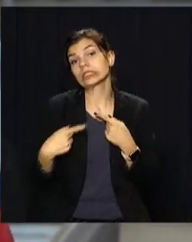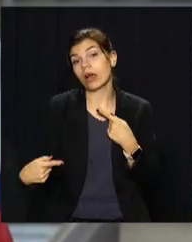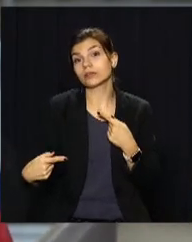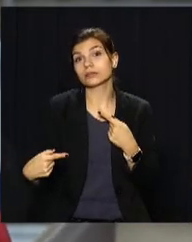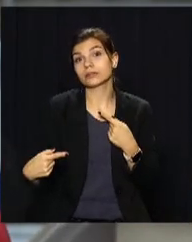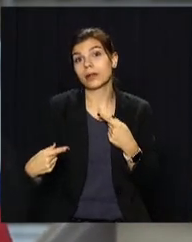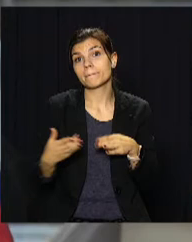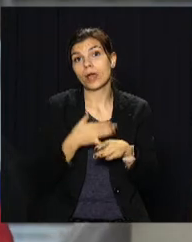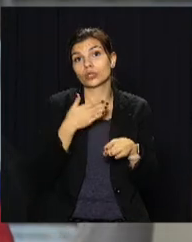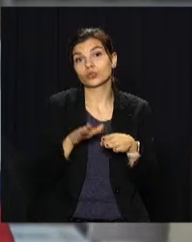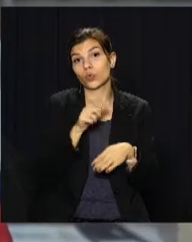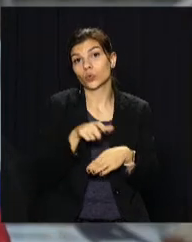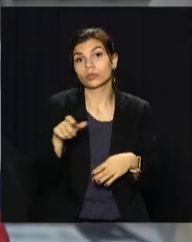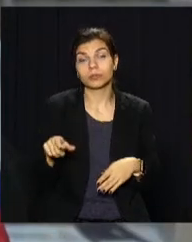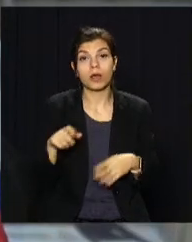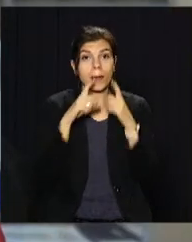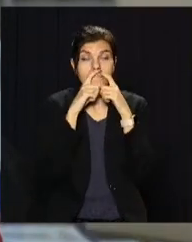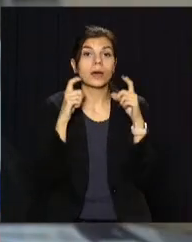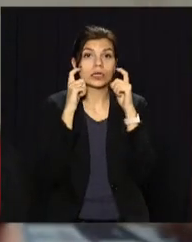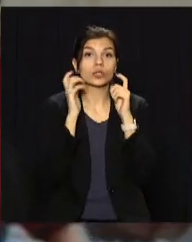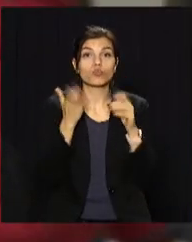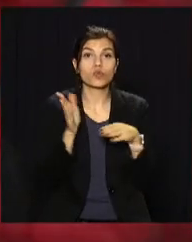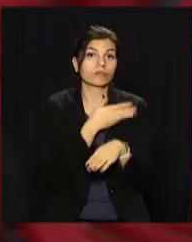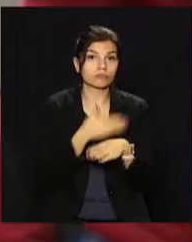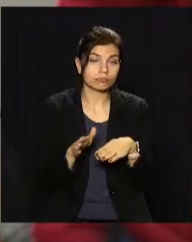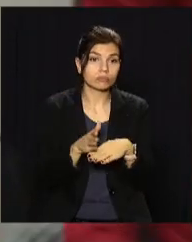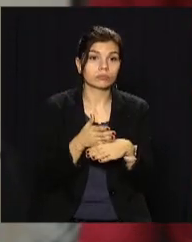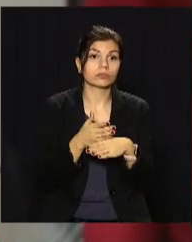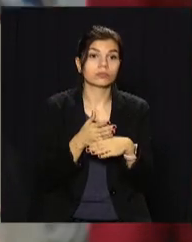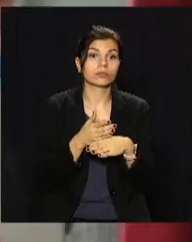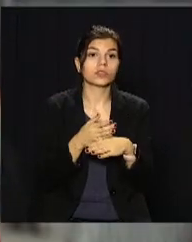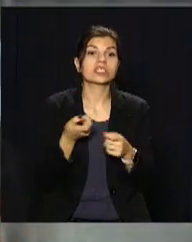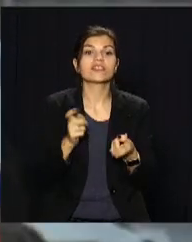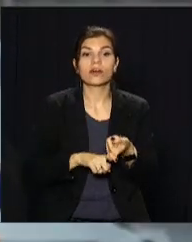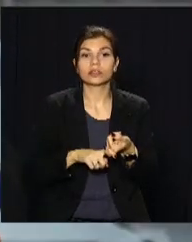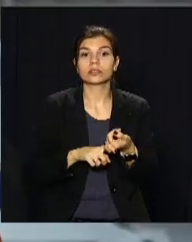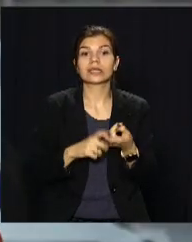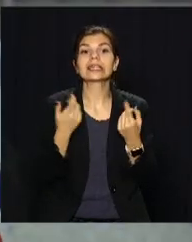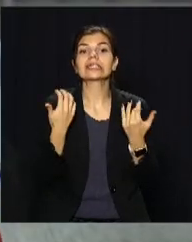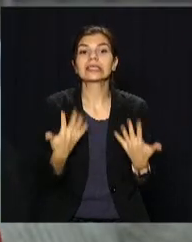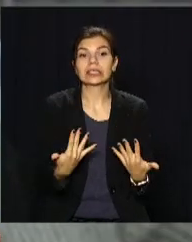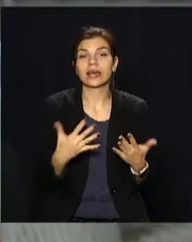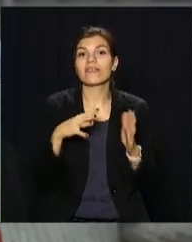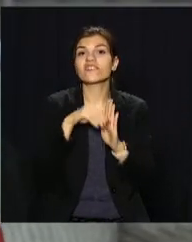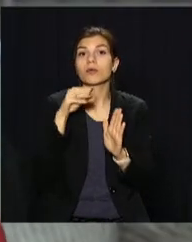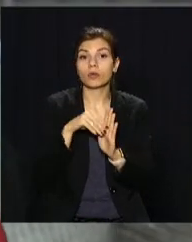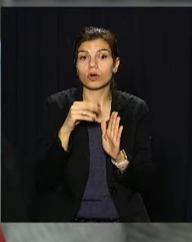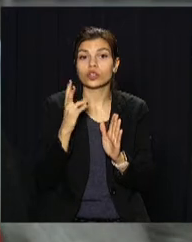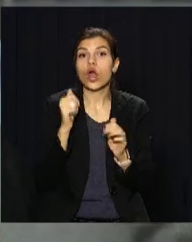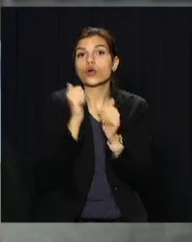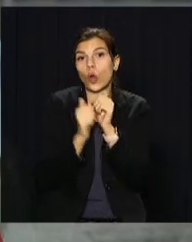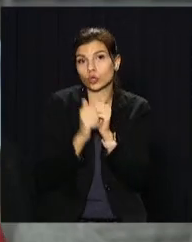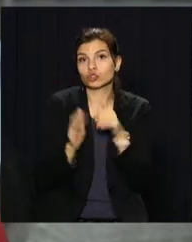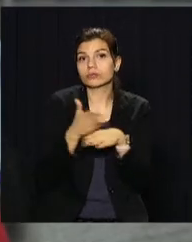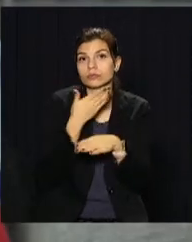між людьми. Маски будемо розподіляти у зв'язку з кількістю виборців на кожній